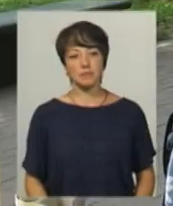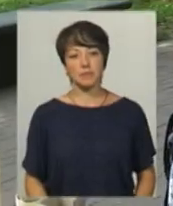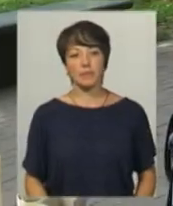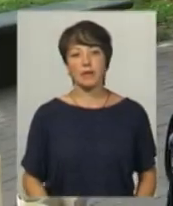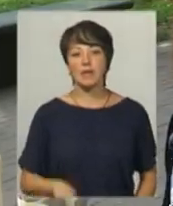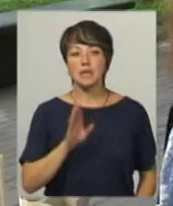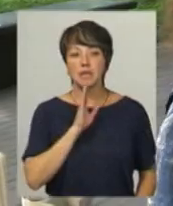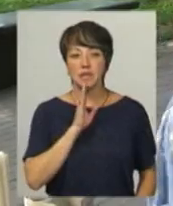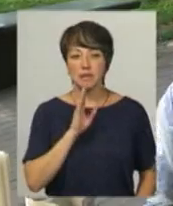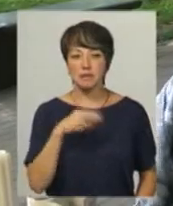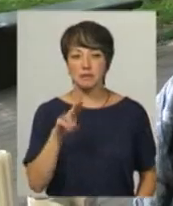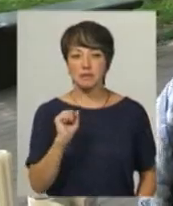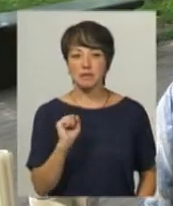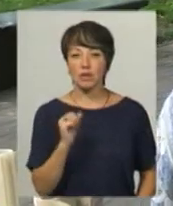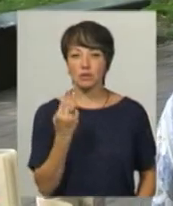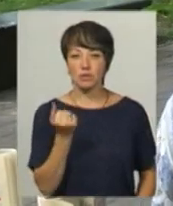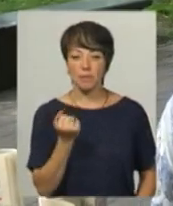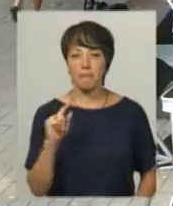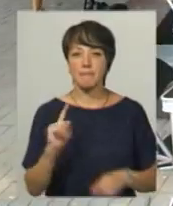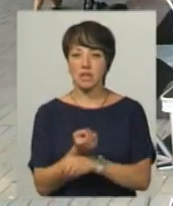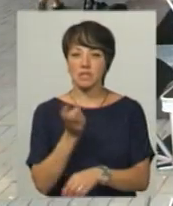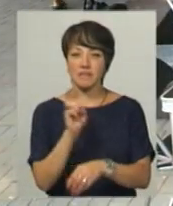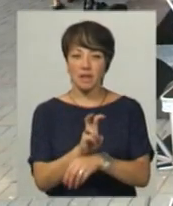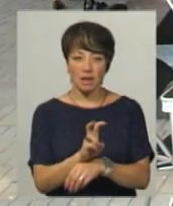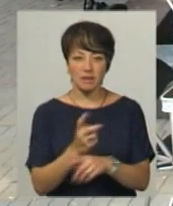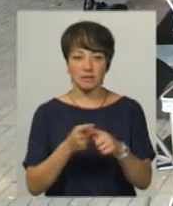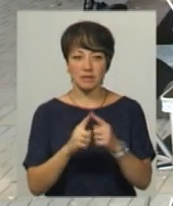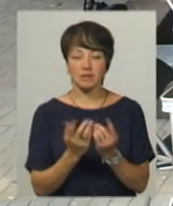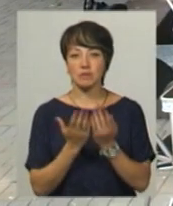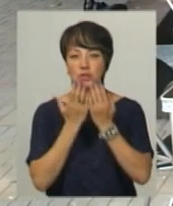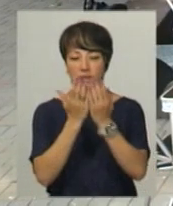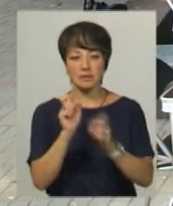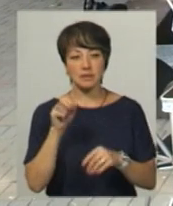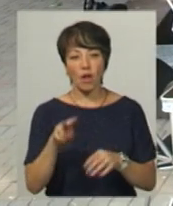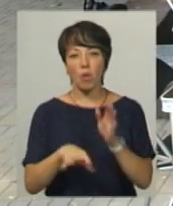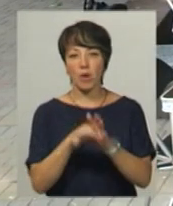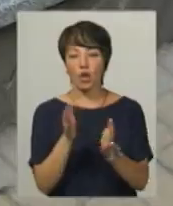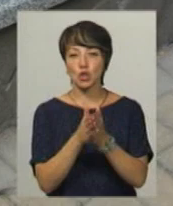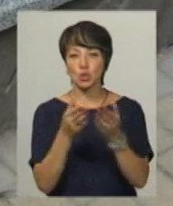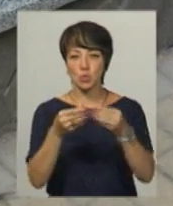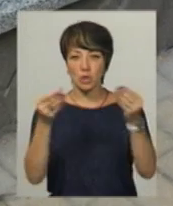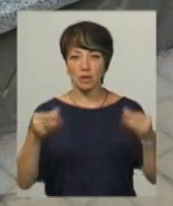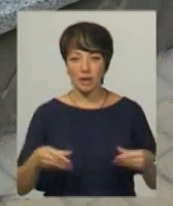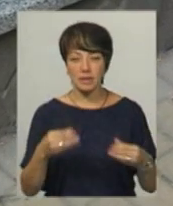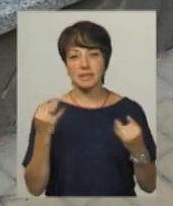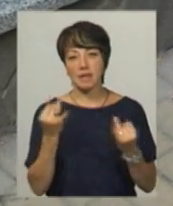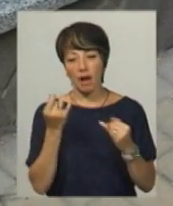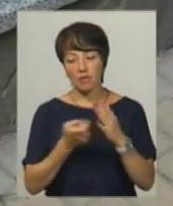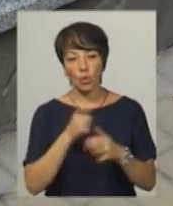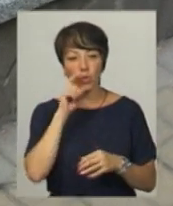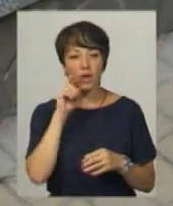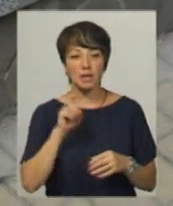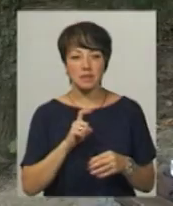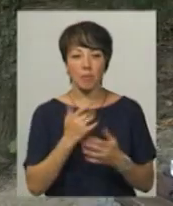Дар'яна Щупська вперше завітала у читальну залу у сквері міста. Для себе обрала журнал «Народна творчість та етнологія». Каже, що цікавиться